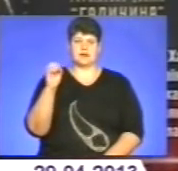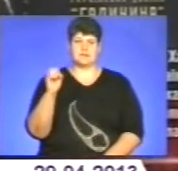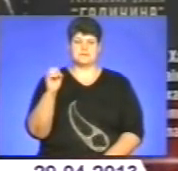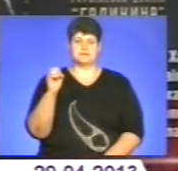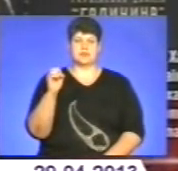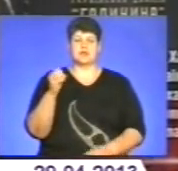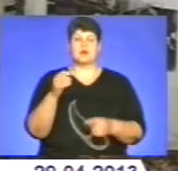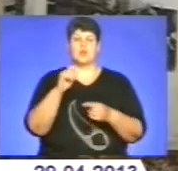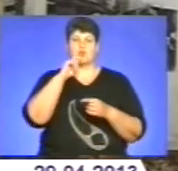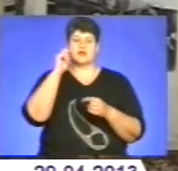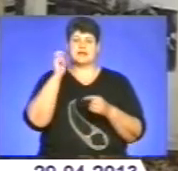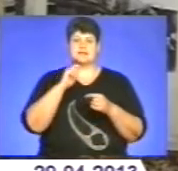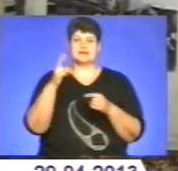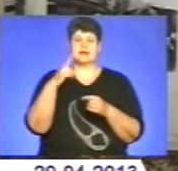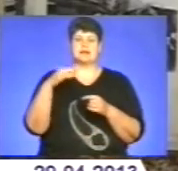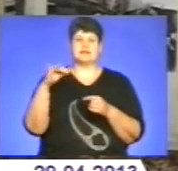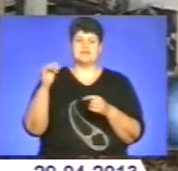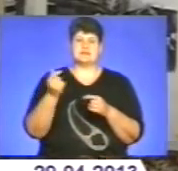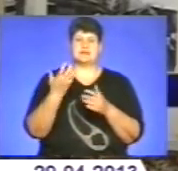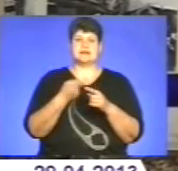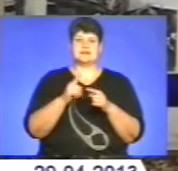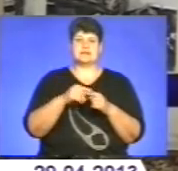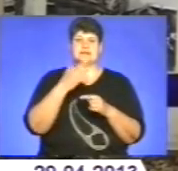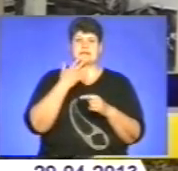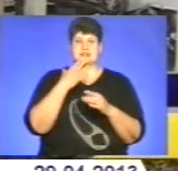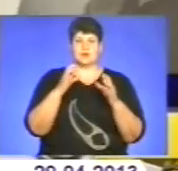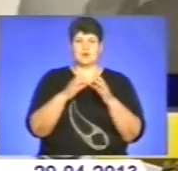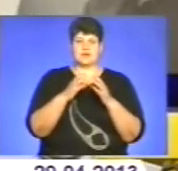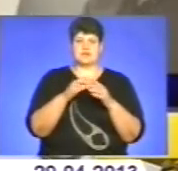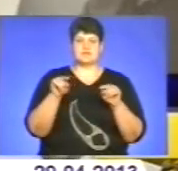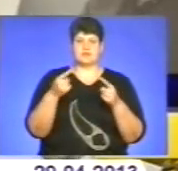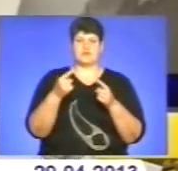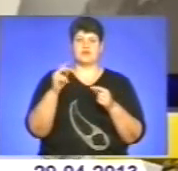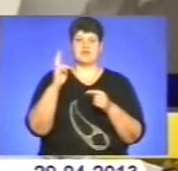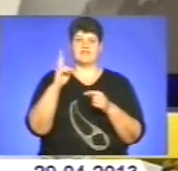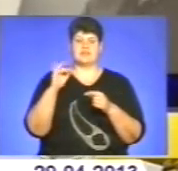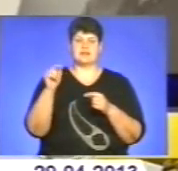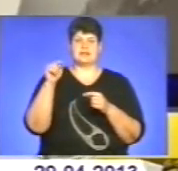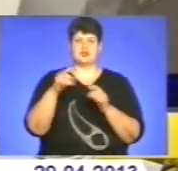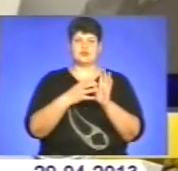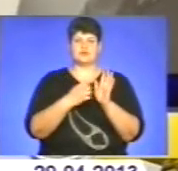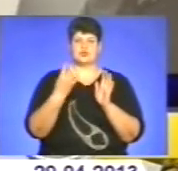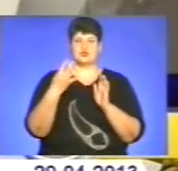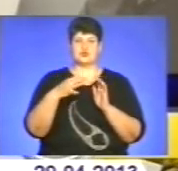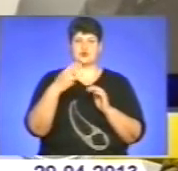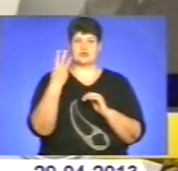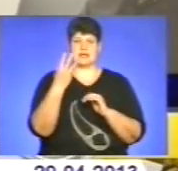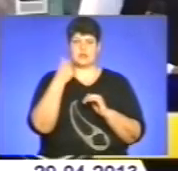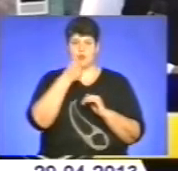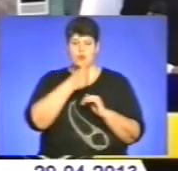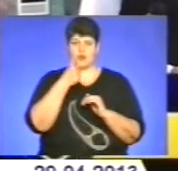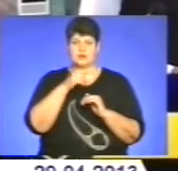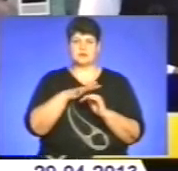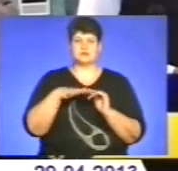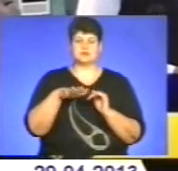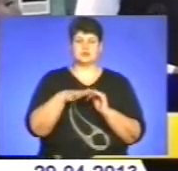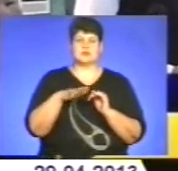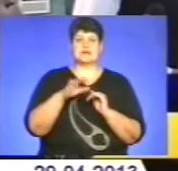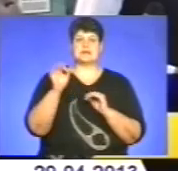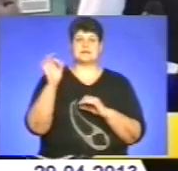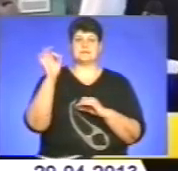«Галичина» – націоналістичне угрупування, яке сформувалося у квітні 1943 року. Саме на території Західної